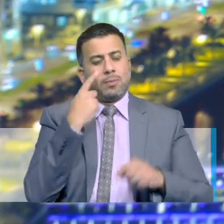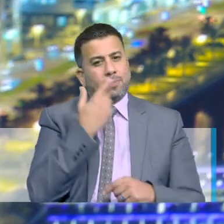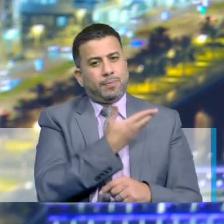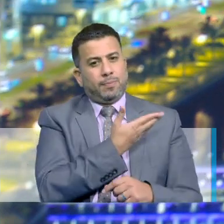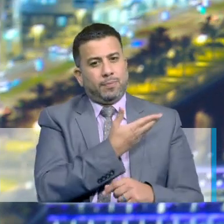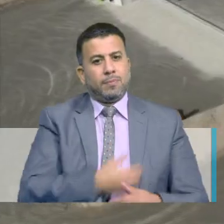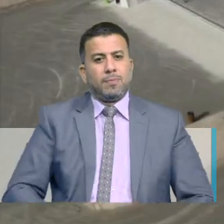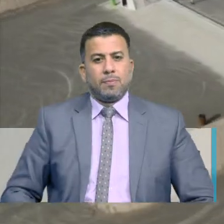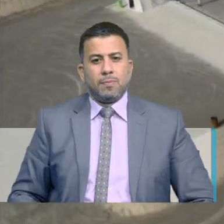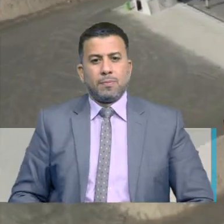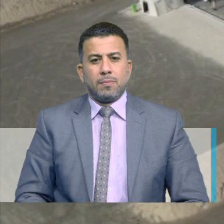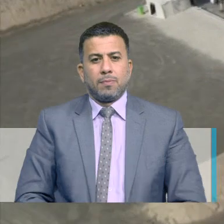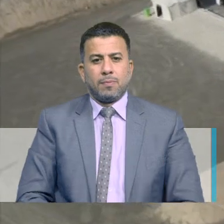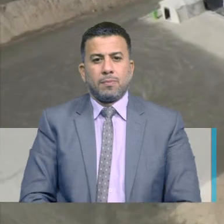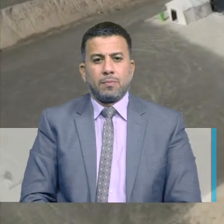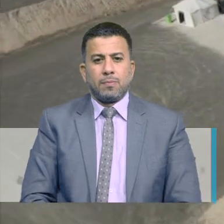التالي